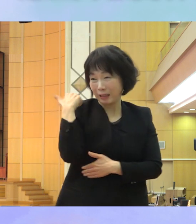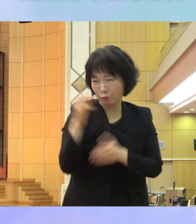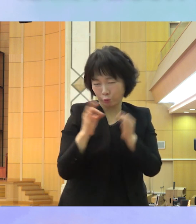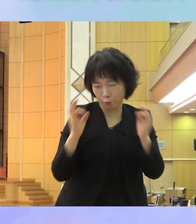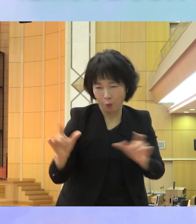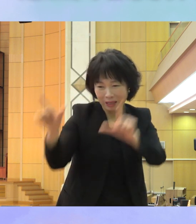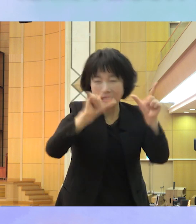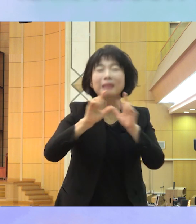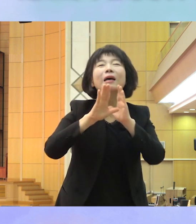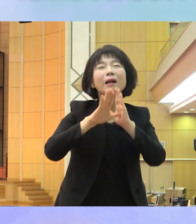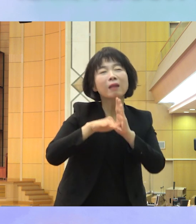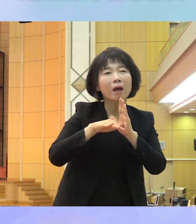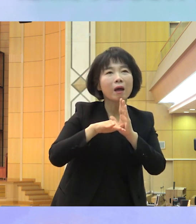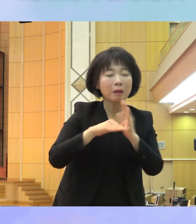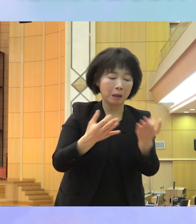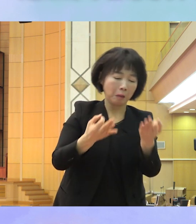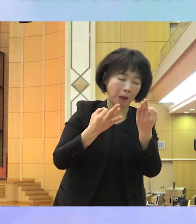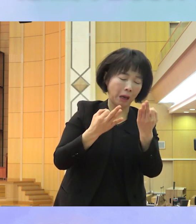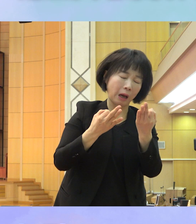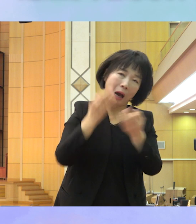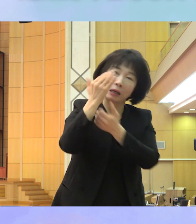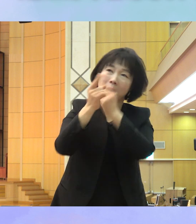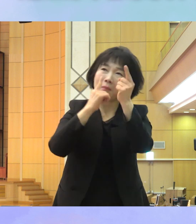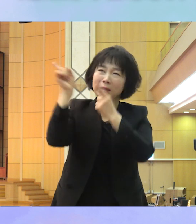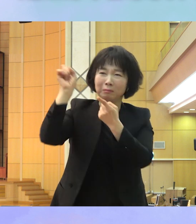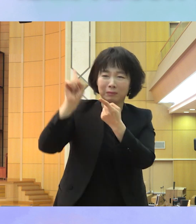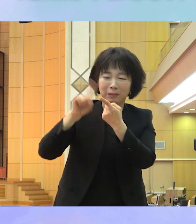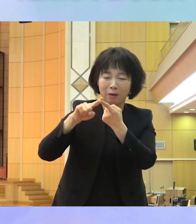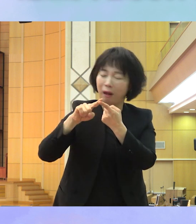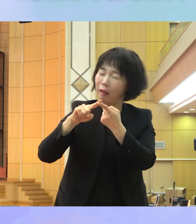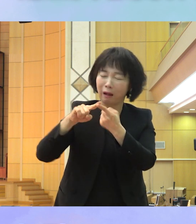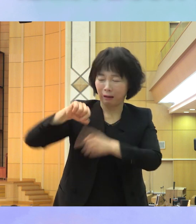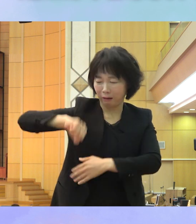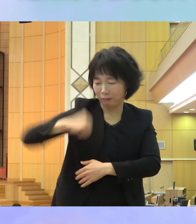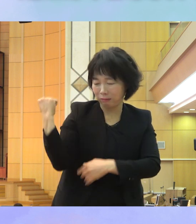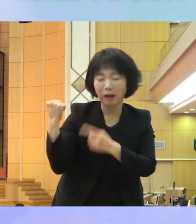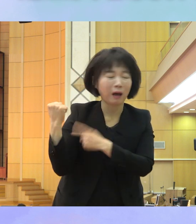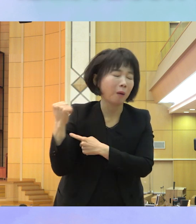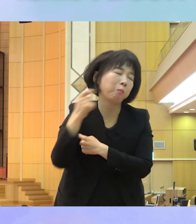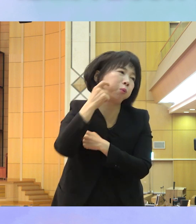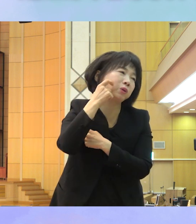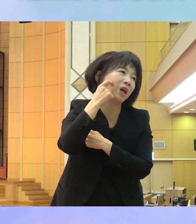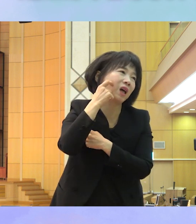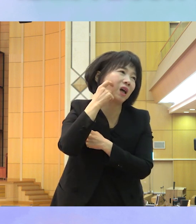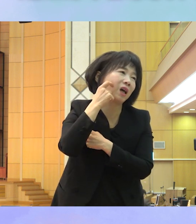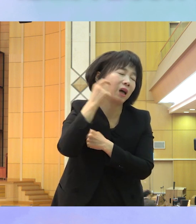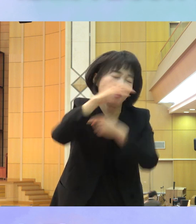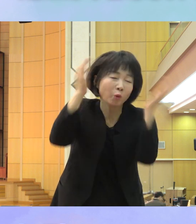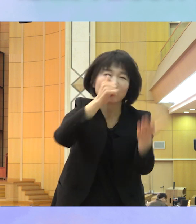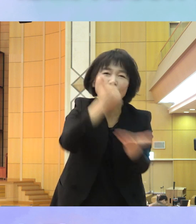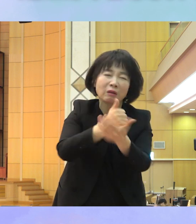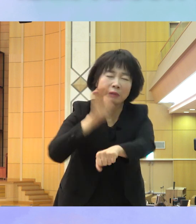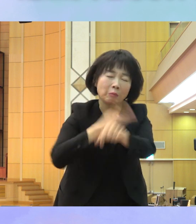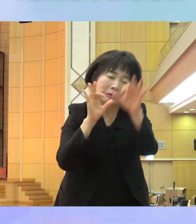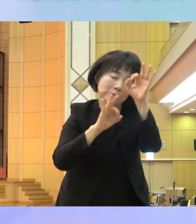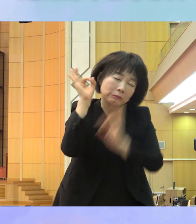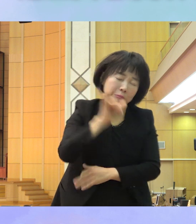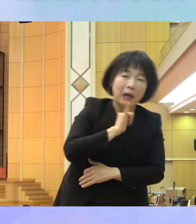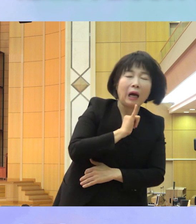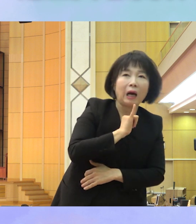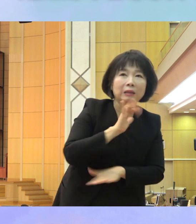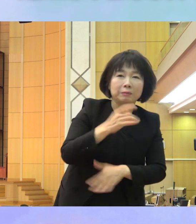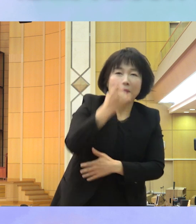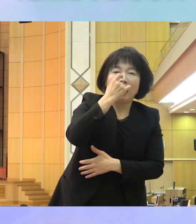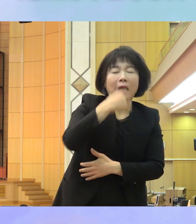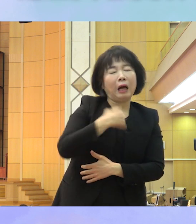주간도 세상 살 때에 하나님 은혜 가운데 살면서도 아버지 뜻대로 살지 못한 모든 죄와 허물을 이